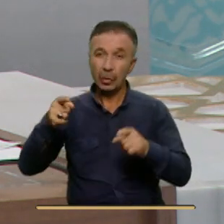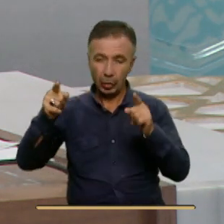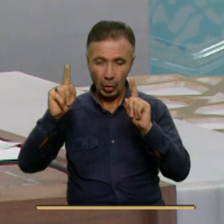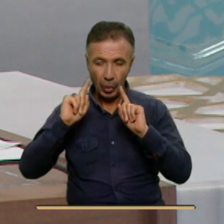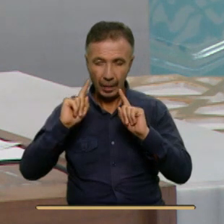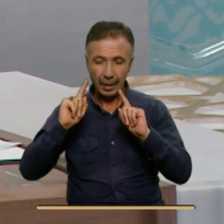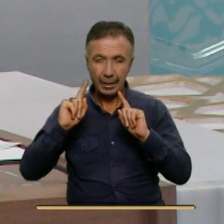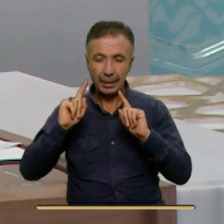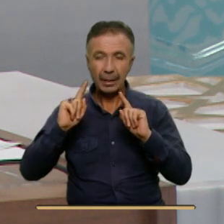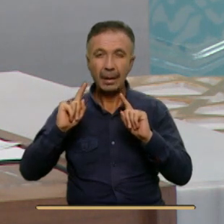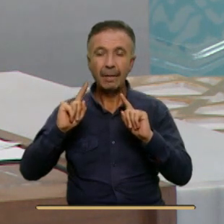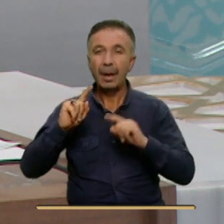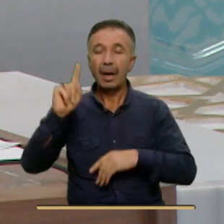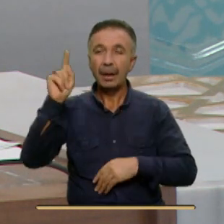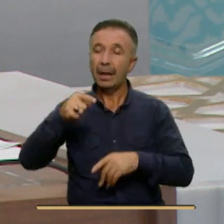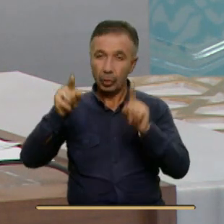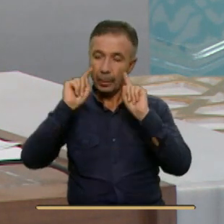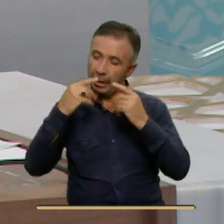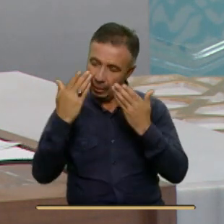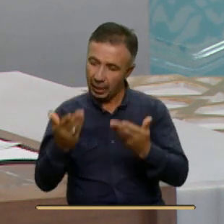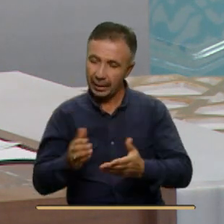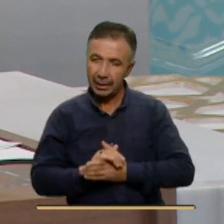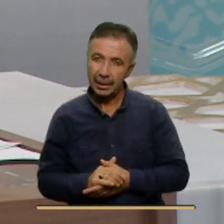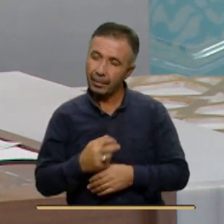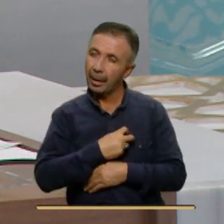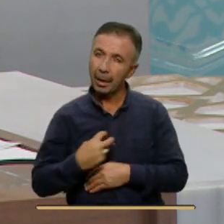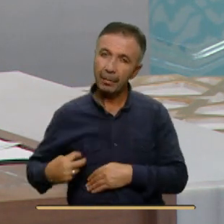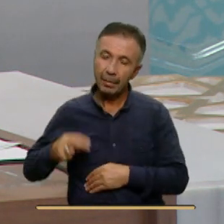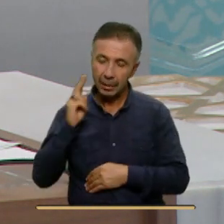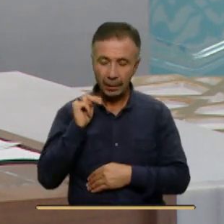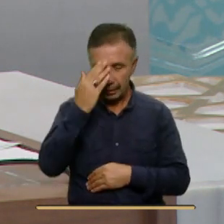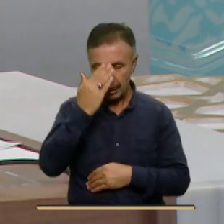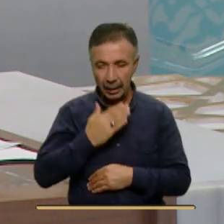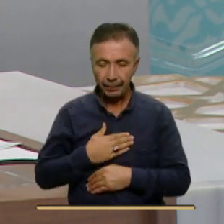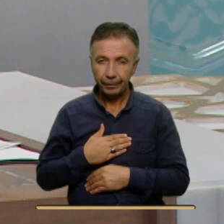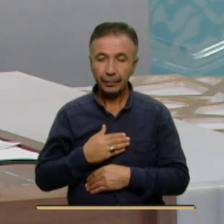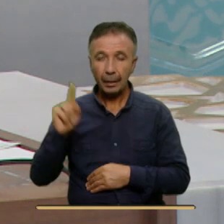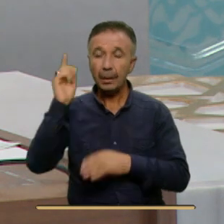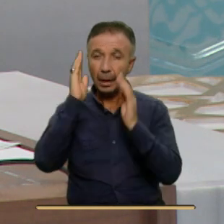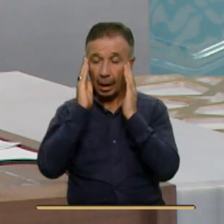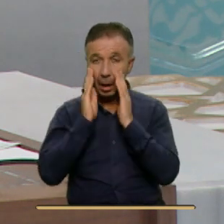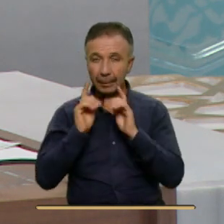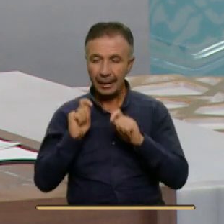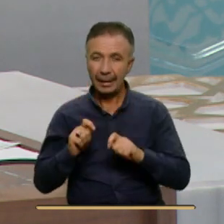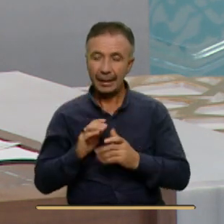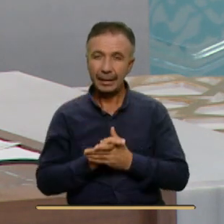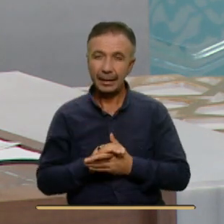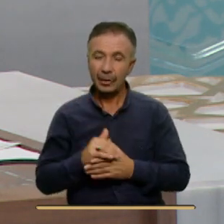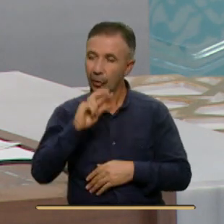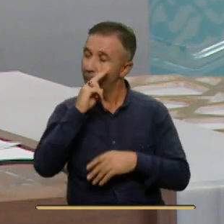edendir. Efendimiz sallallahu aleyhi ve sellem hamd ederek, estağfirullah